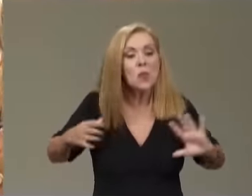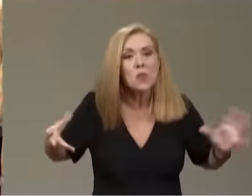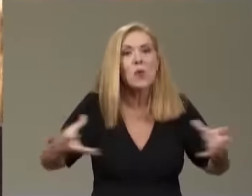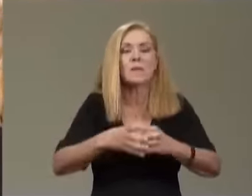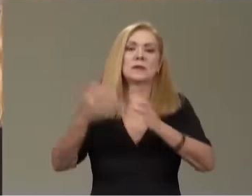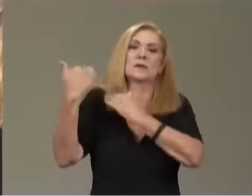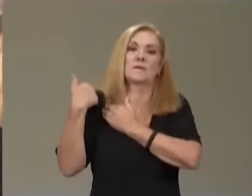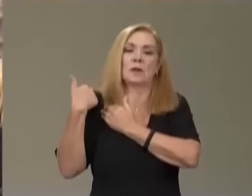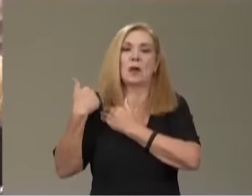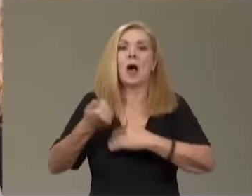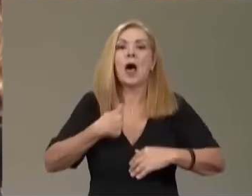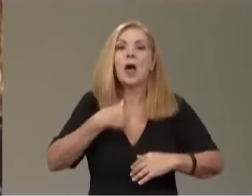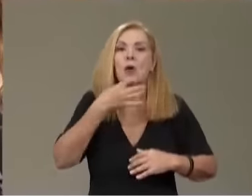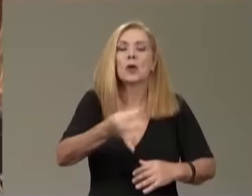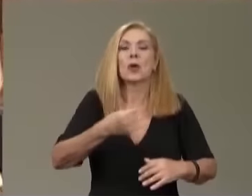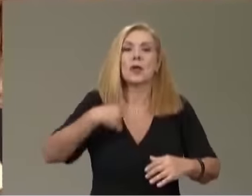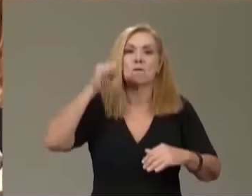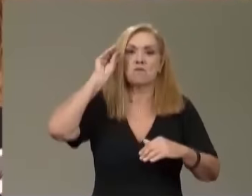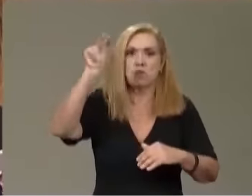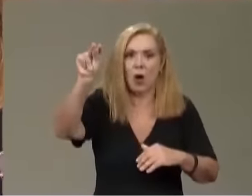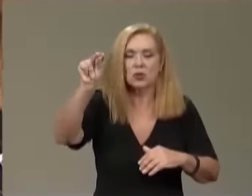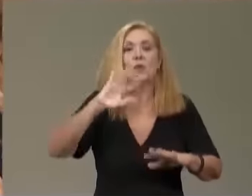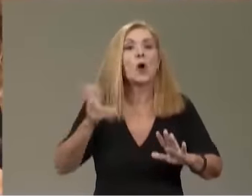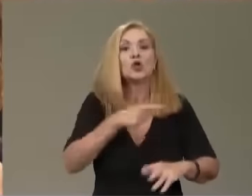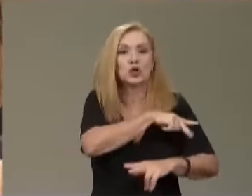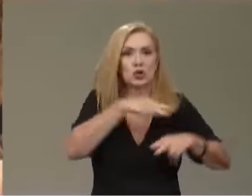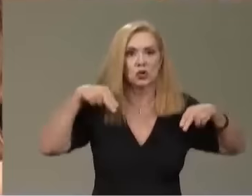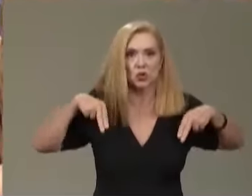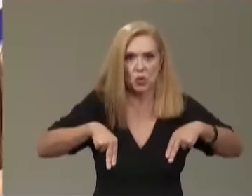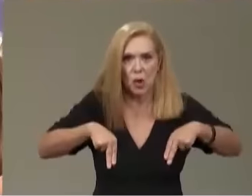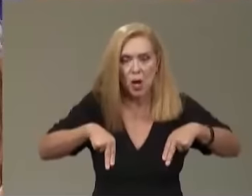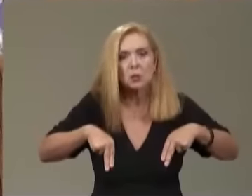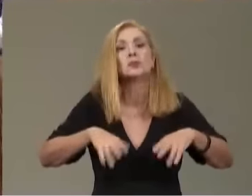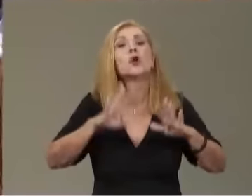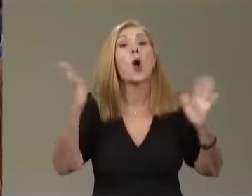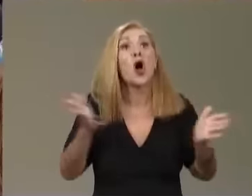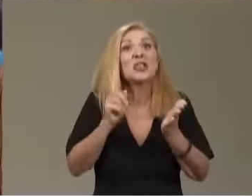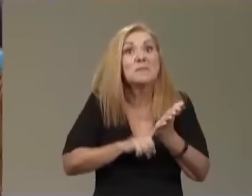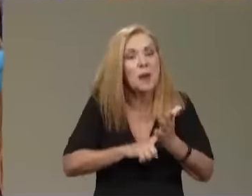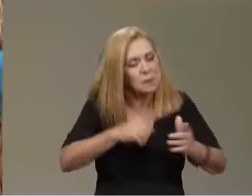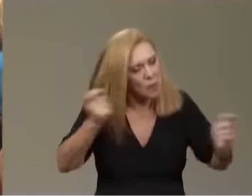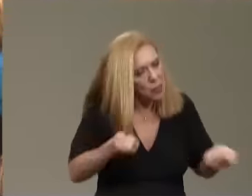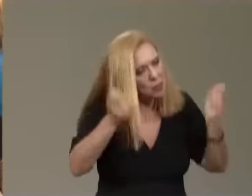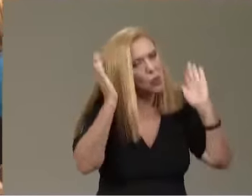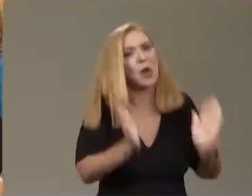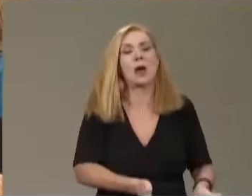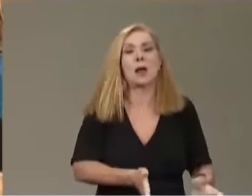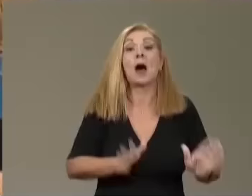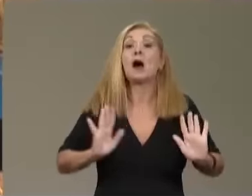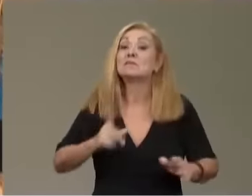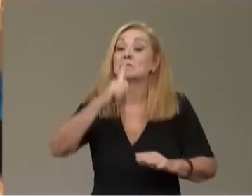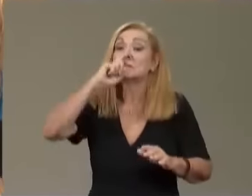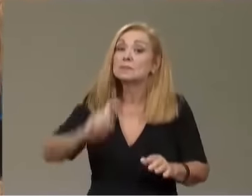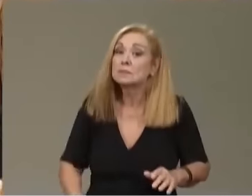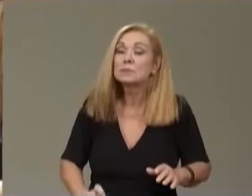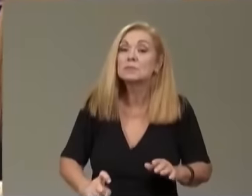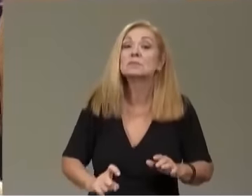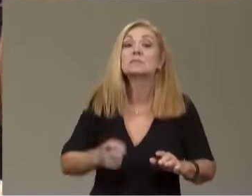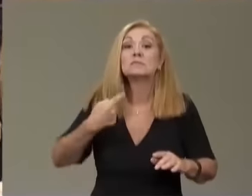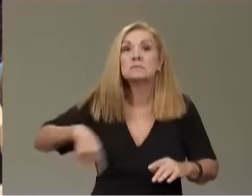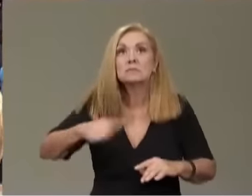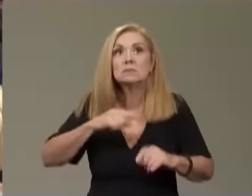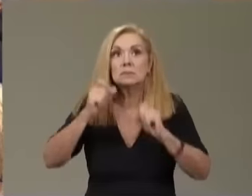Εγώ εγγυώμαι ότι το κράτος από την πλευρά του θα κάνει όσα πρέπει. Όμως απαιτείται και η